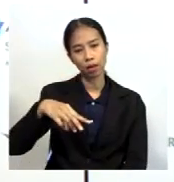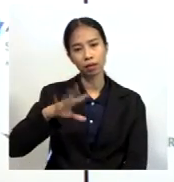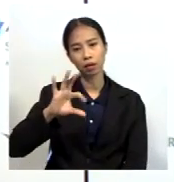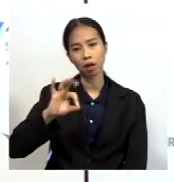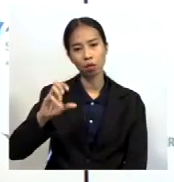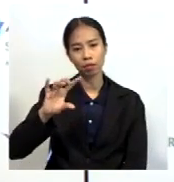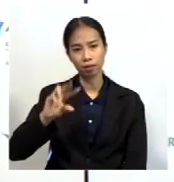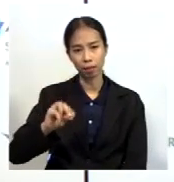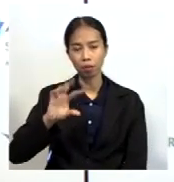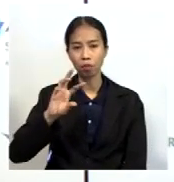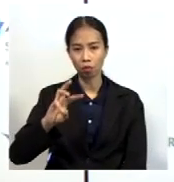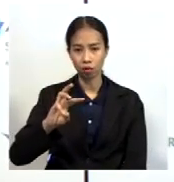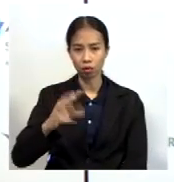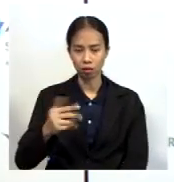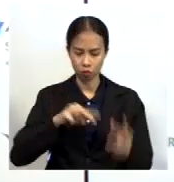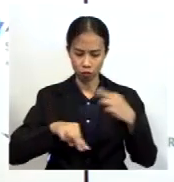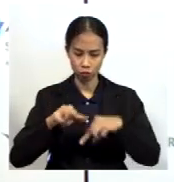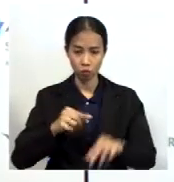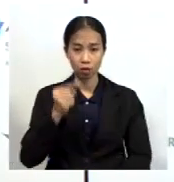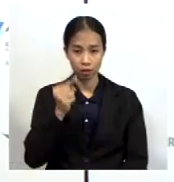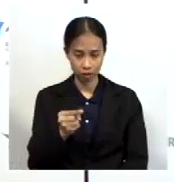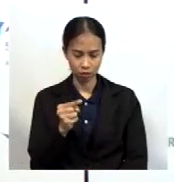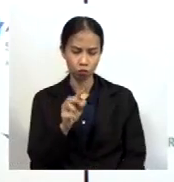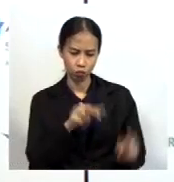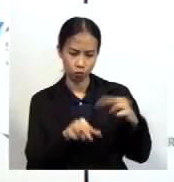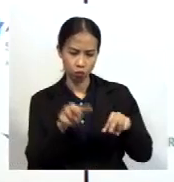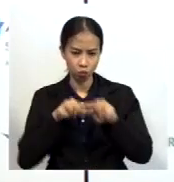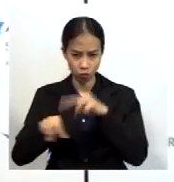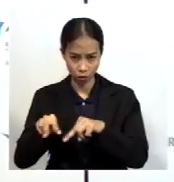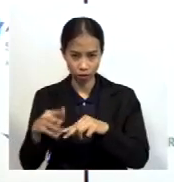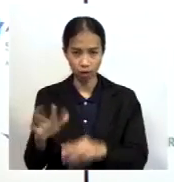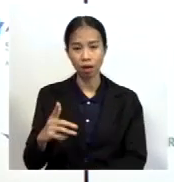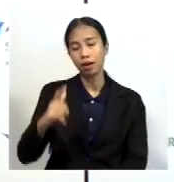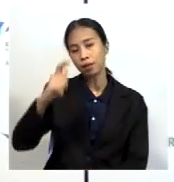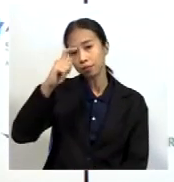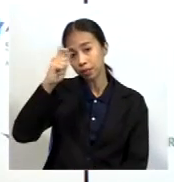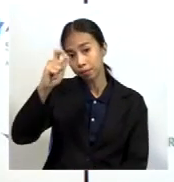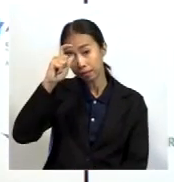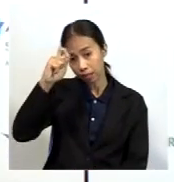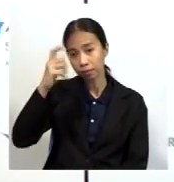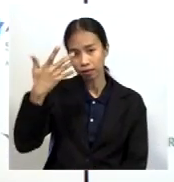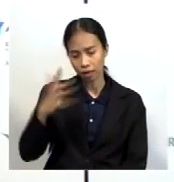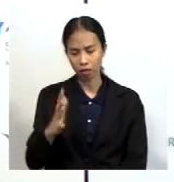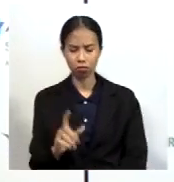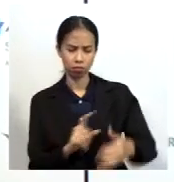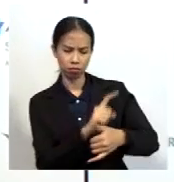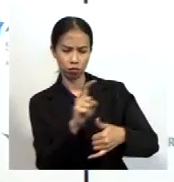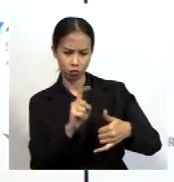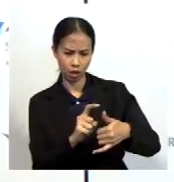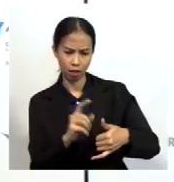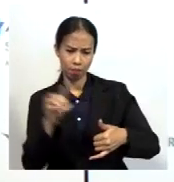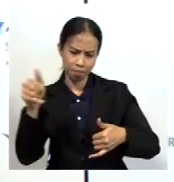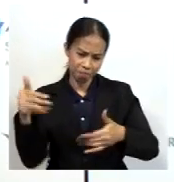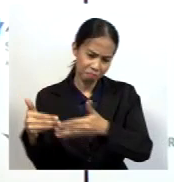26,936 คนตรงนี้เราคัดกรองจริงทั้ง2อย่างอันแรกก็เทอร์โมสแกนก่อนแล้วทีนี้พอเจอสงสัยตรงนี้เราก็มาวัดไข้อีกที